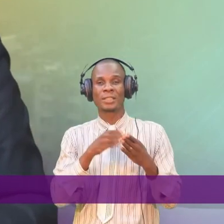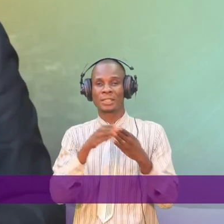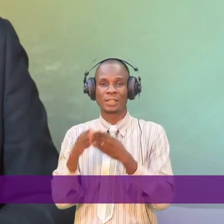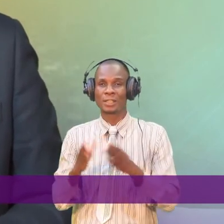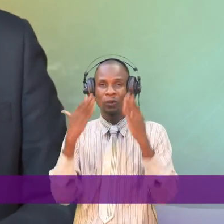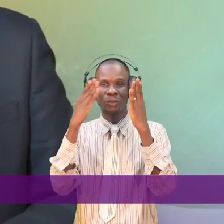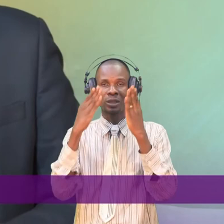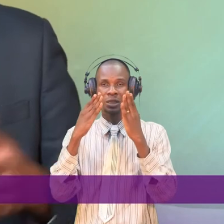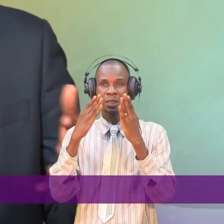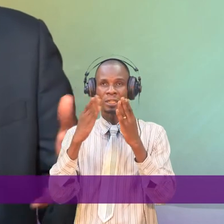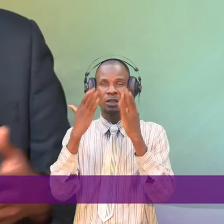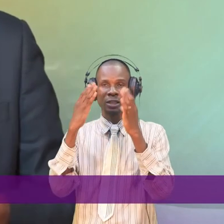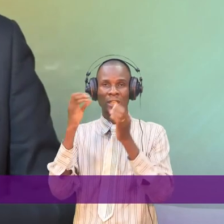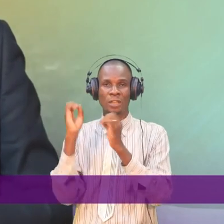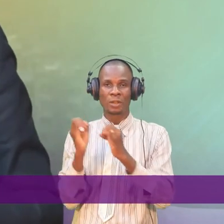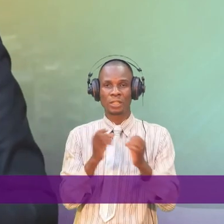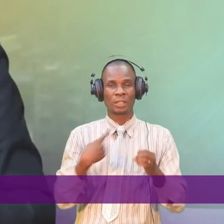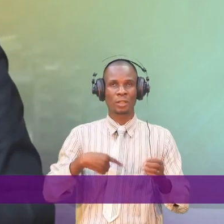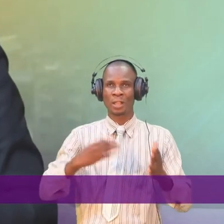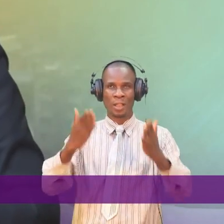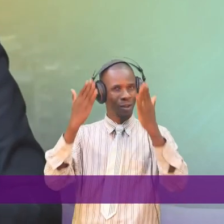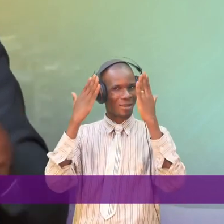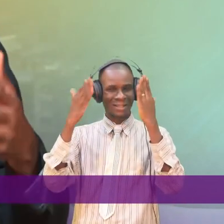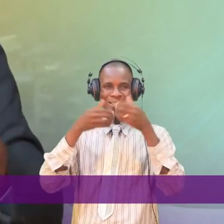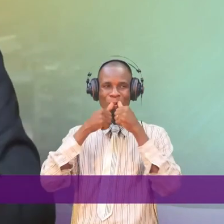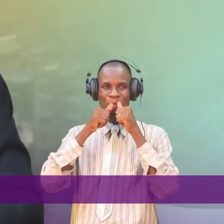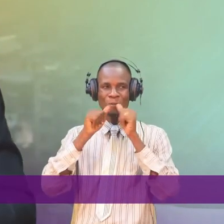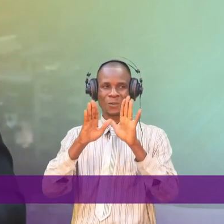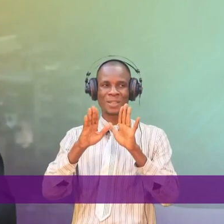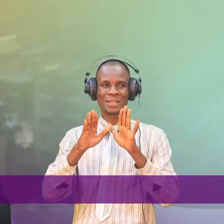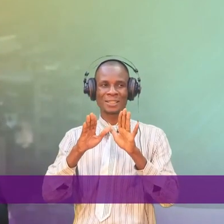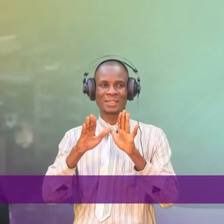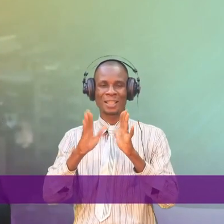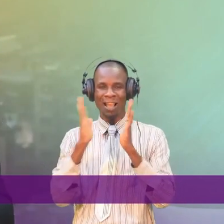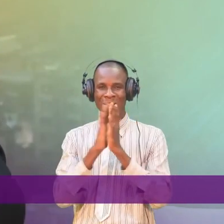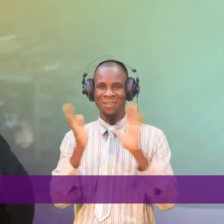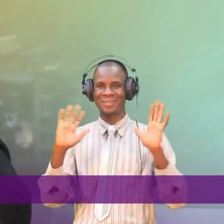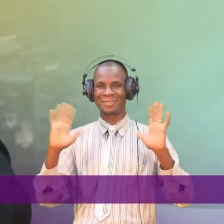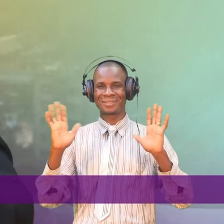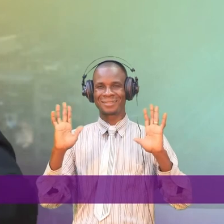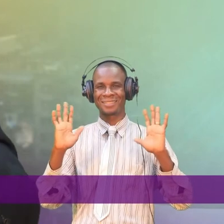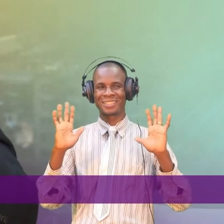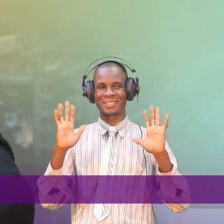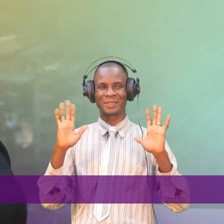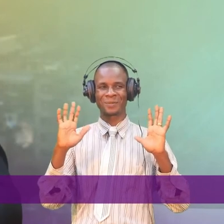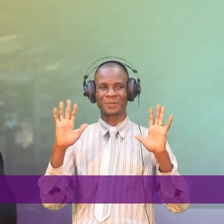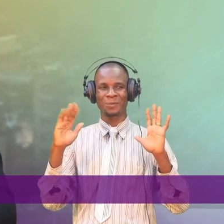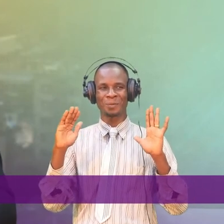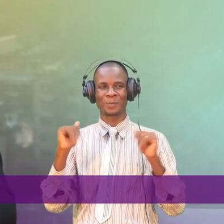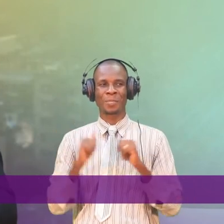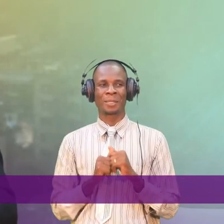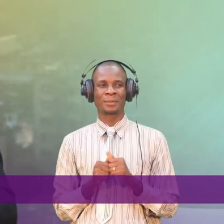maana nawaalika tena kesho jioni tuweze kukutana mara tena,